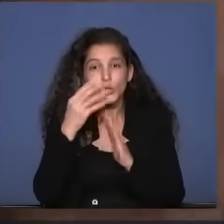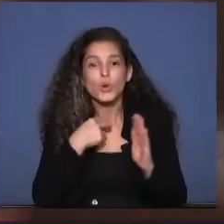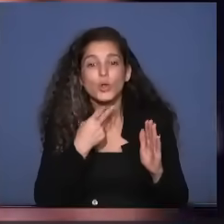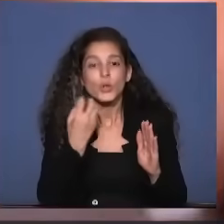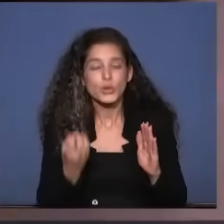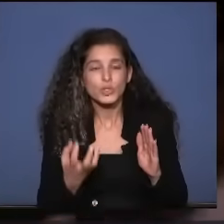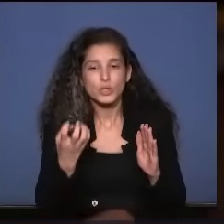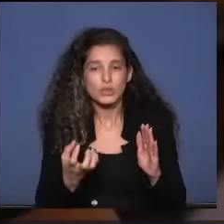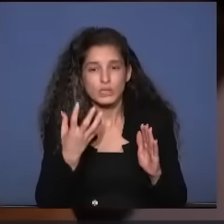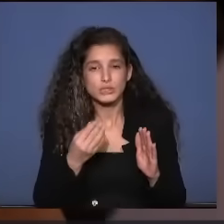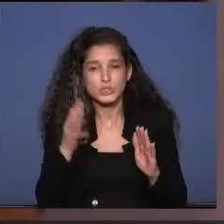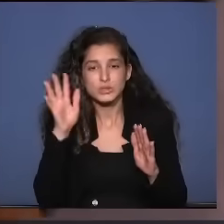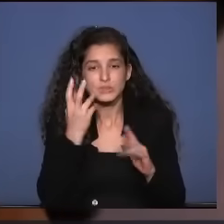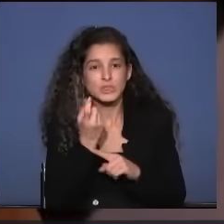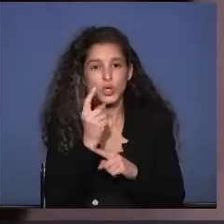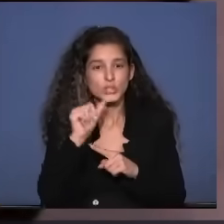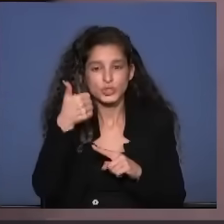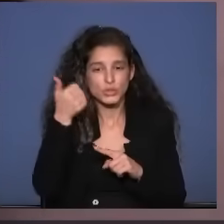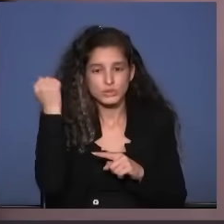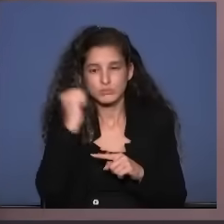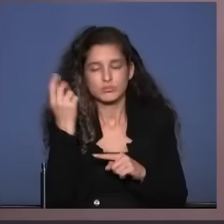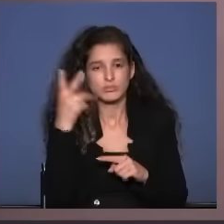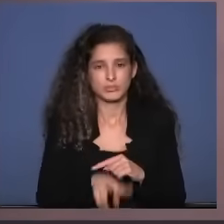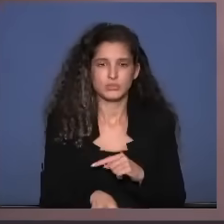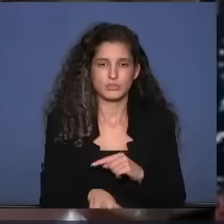סרטונים. ב-20 דקות הראשונות, כן.